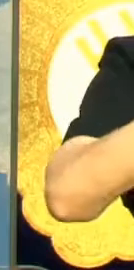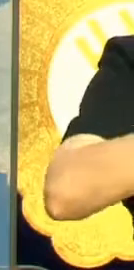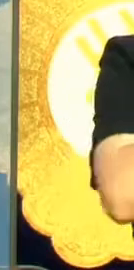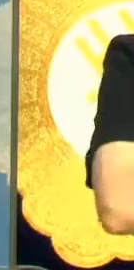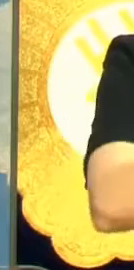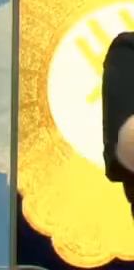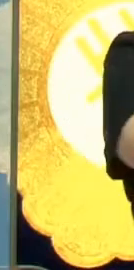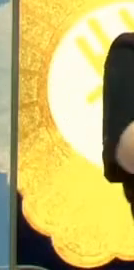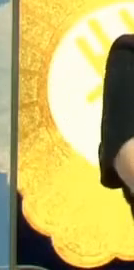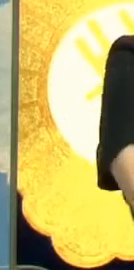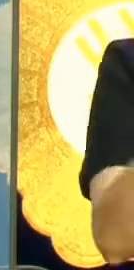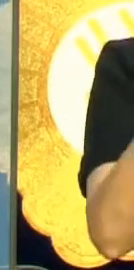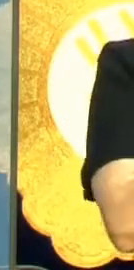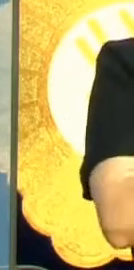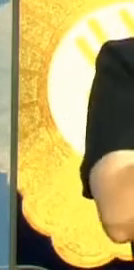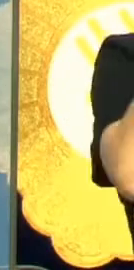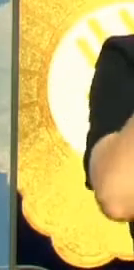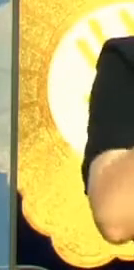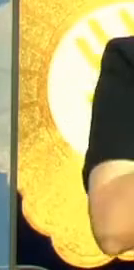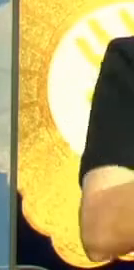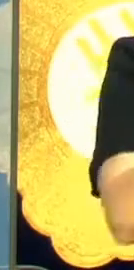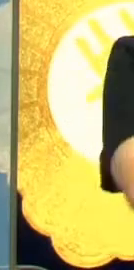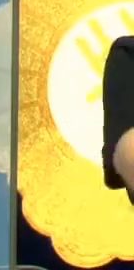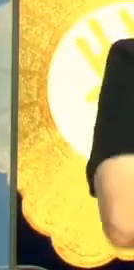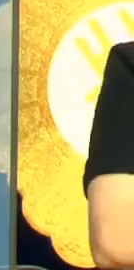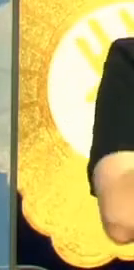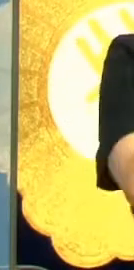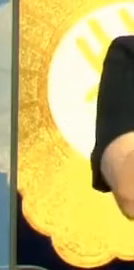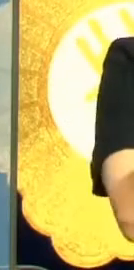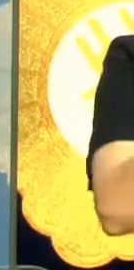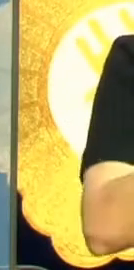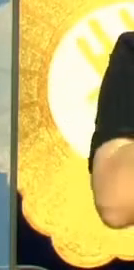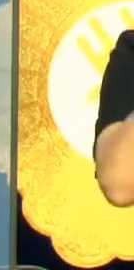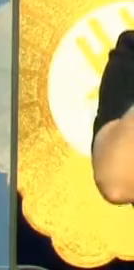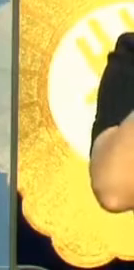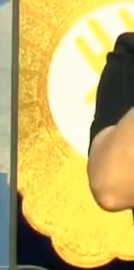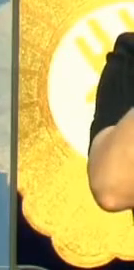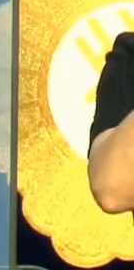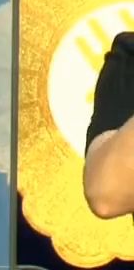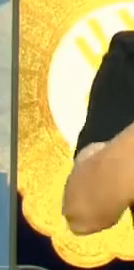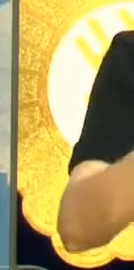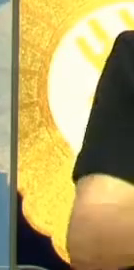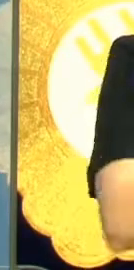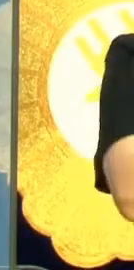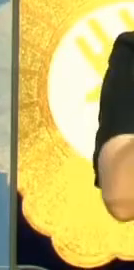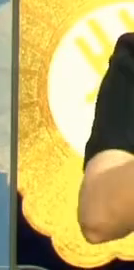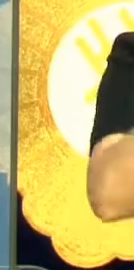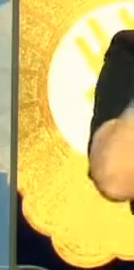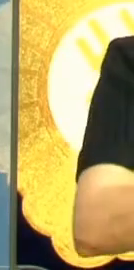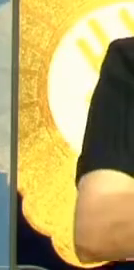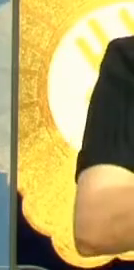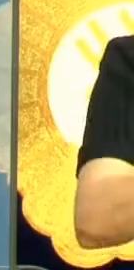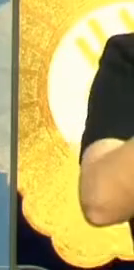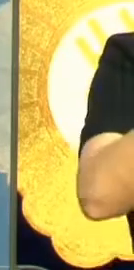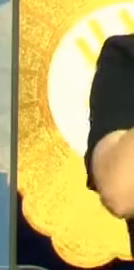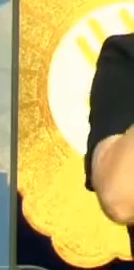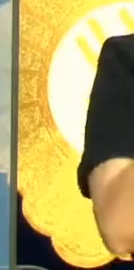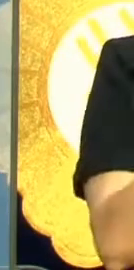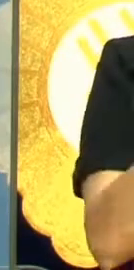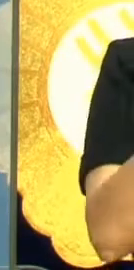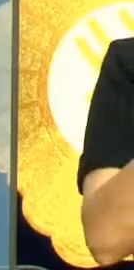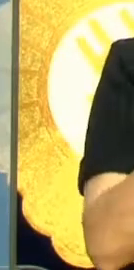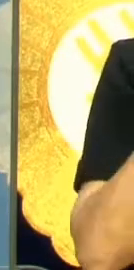함께 시각장애인은 역사적으로 교육, 고용 등 일상생활에서 차별을 받아온